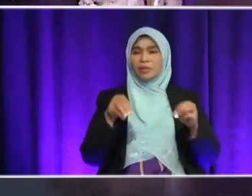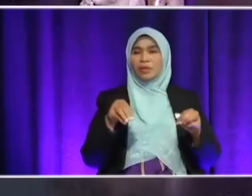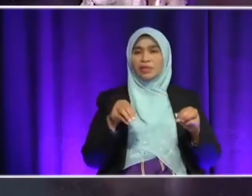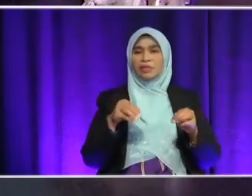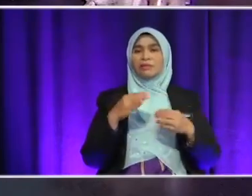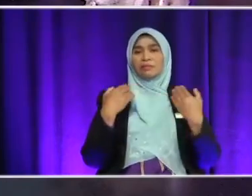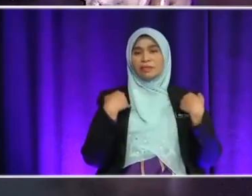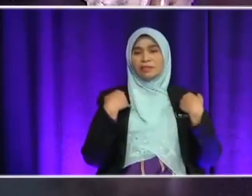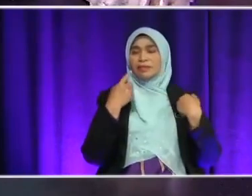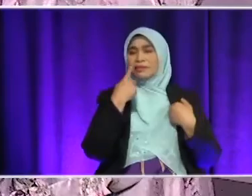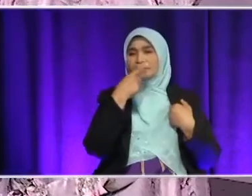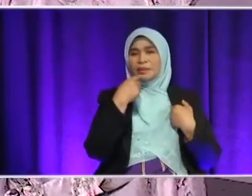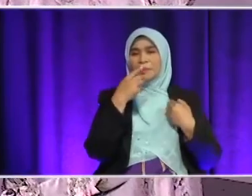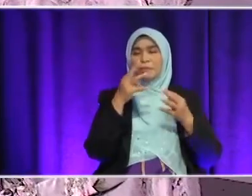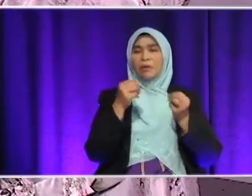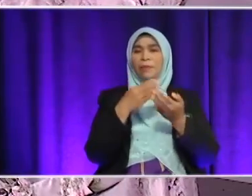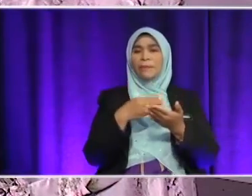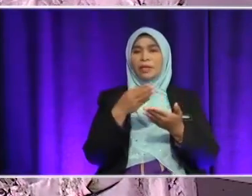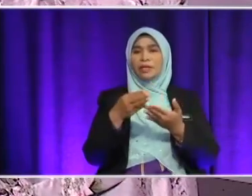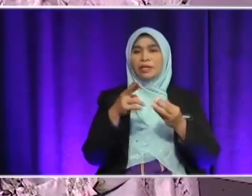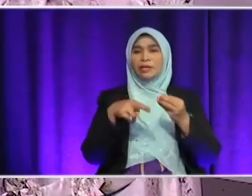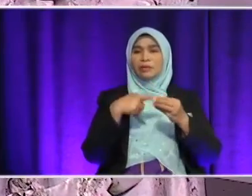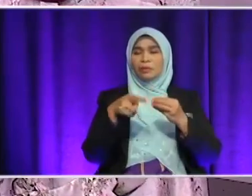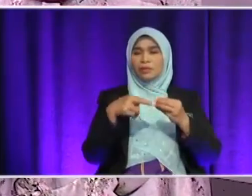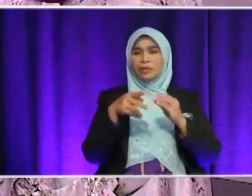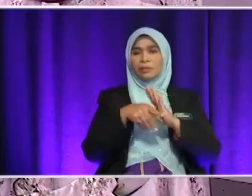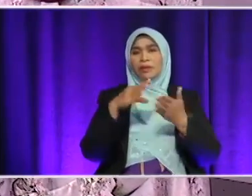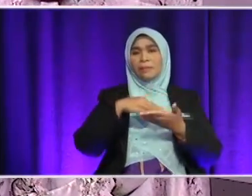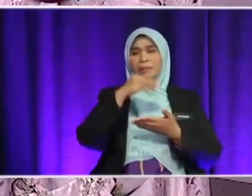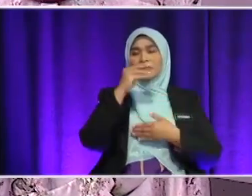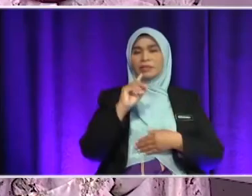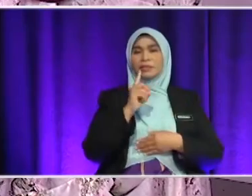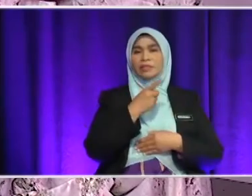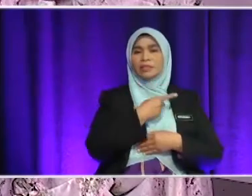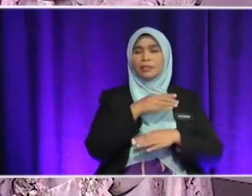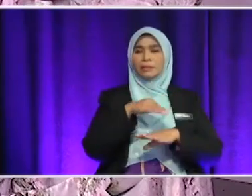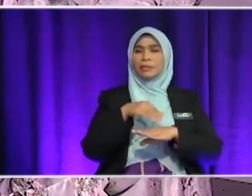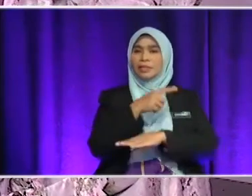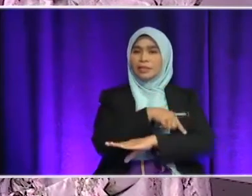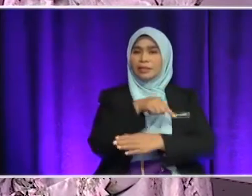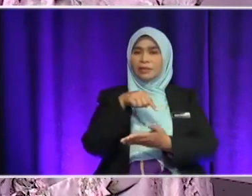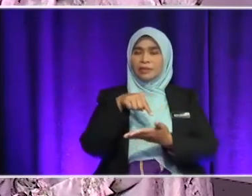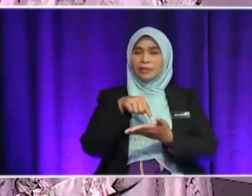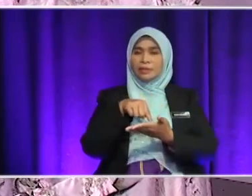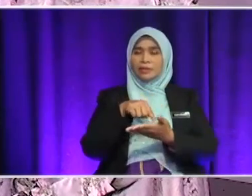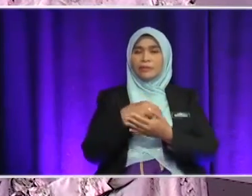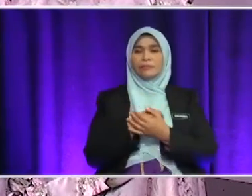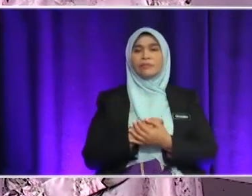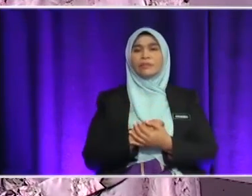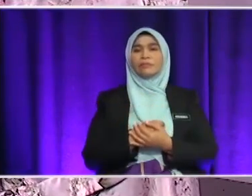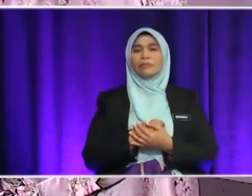yang ingin memberikan rumusan pembelajaran kita pada hari ini dari aspek tokoh tersebut Oke kamu udah